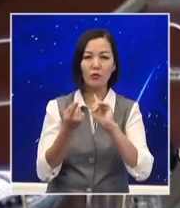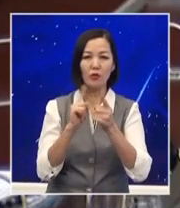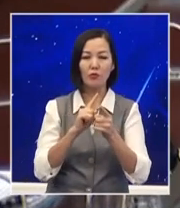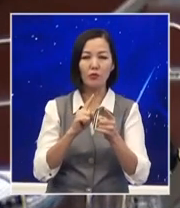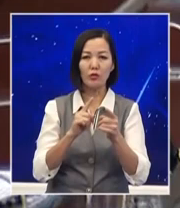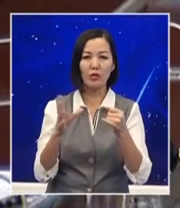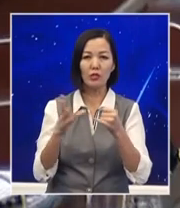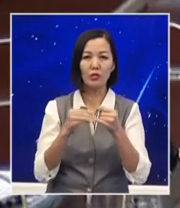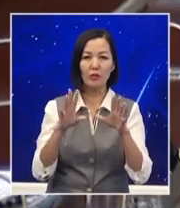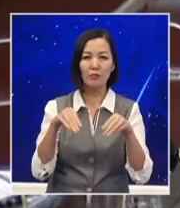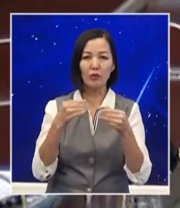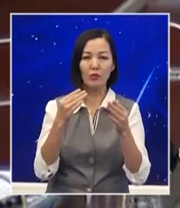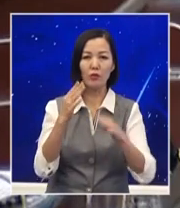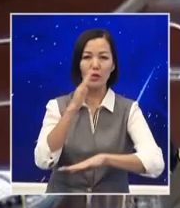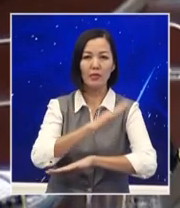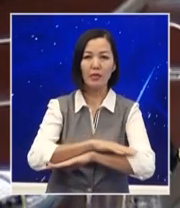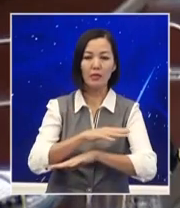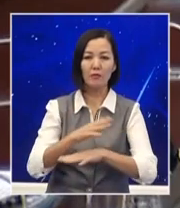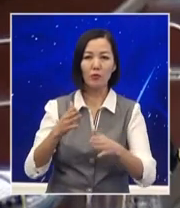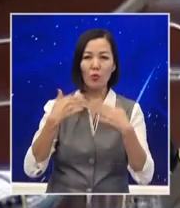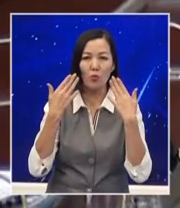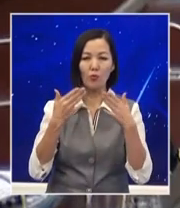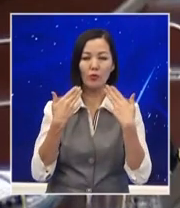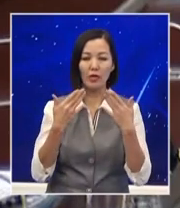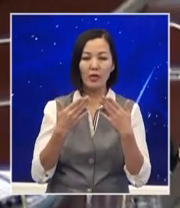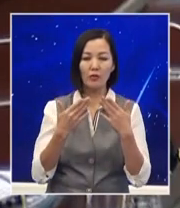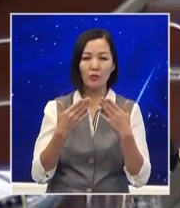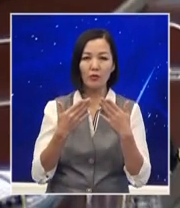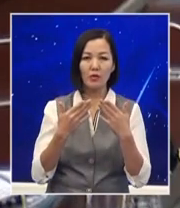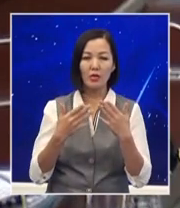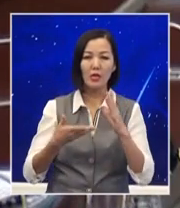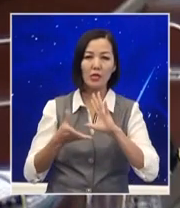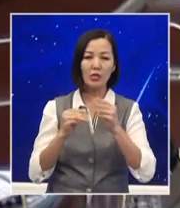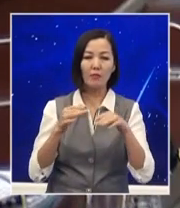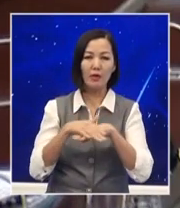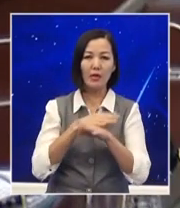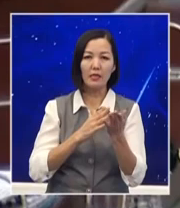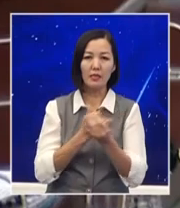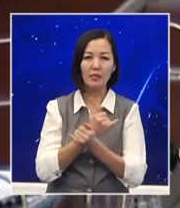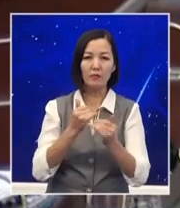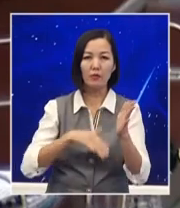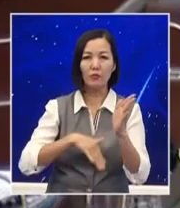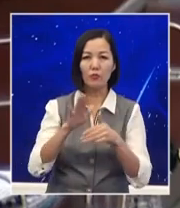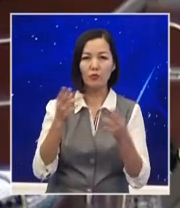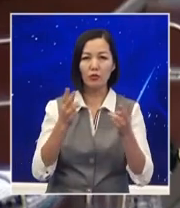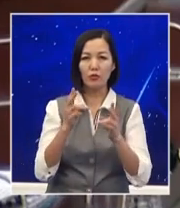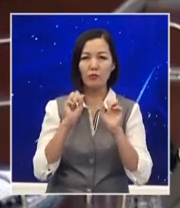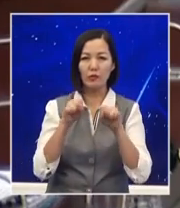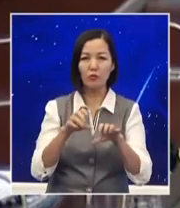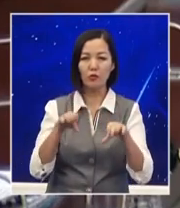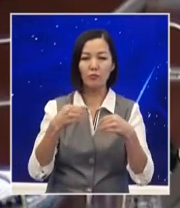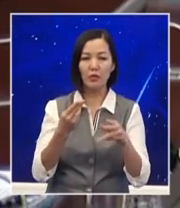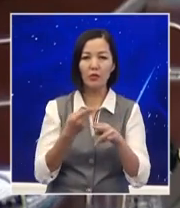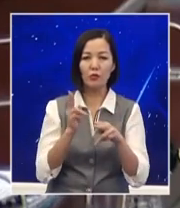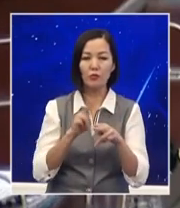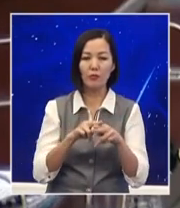жер учаскелерін беру тәртібін оңайтуға, жалпы халыққа көрсетілетін қызметтердің сапасын жақсартуға мүмкіндік береді.